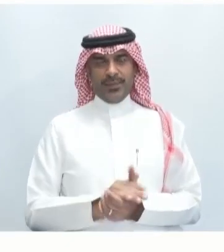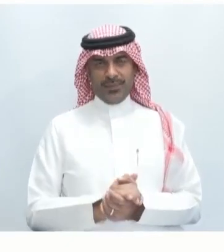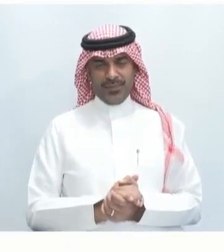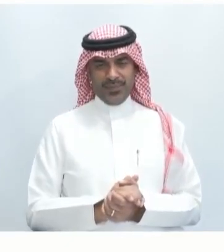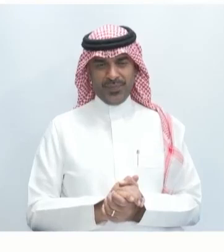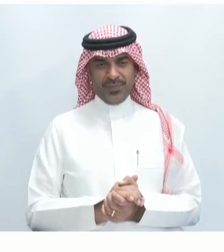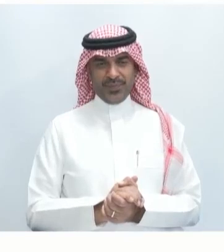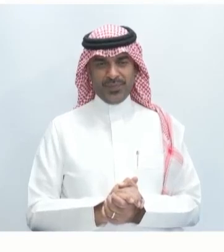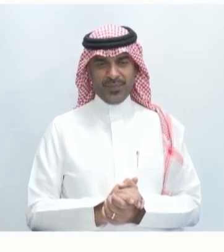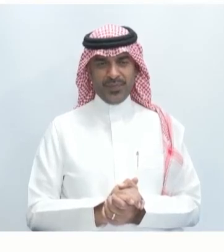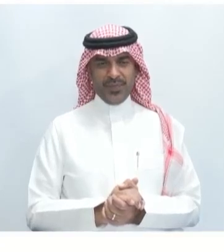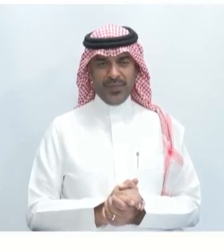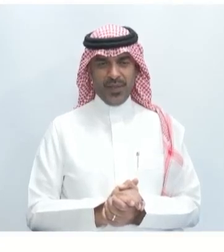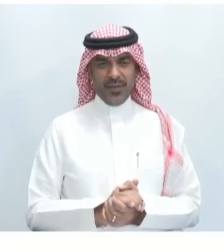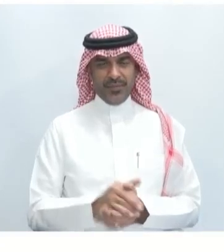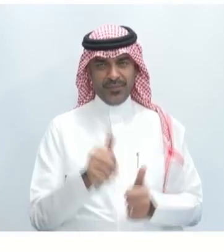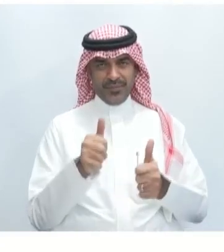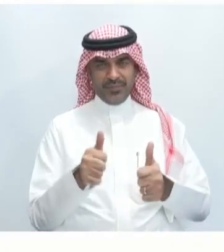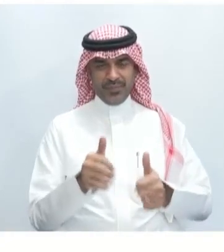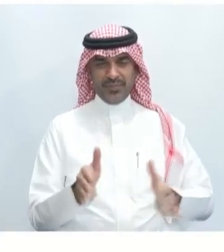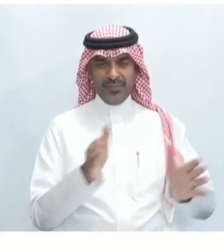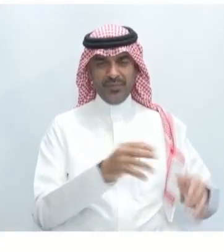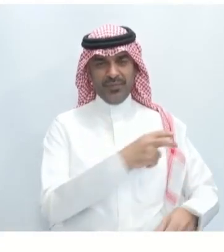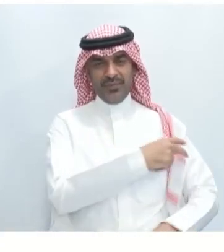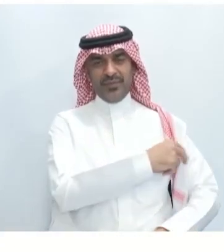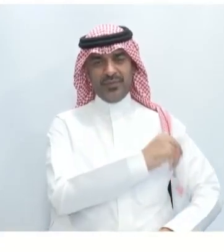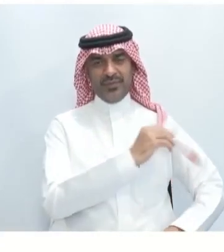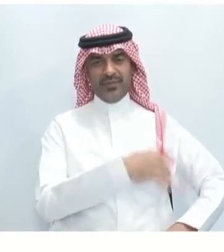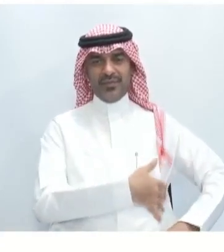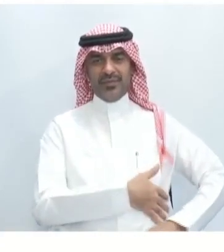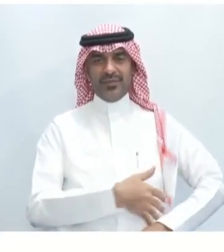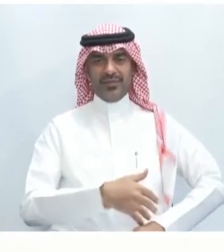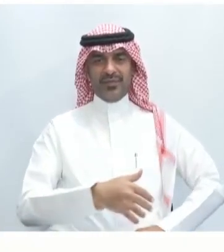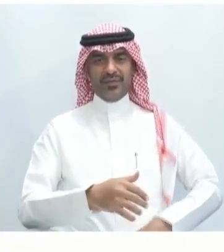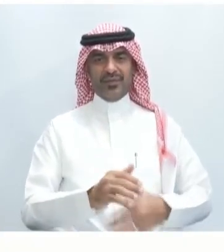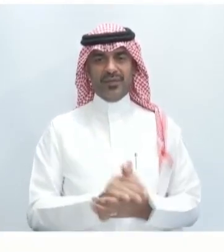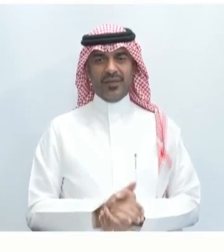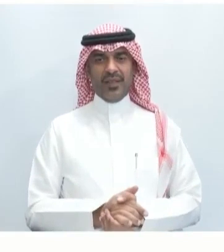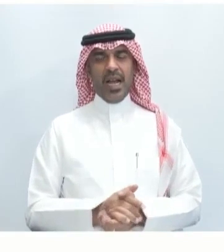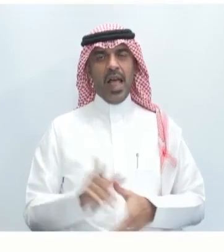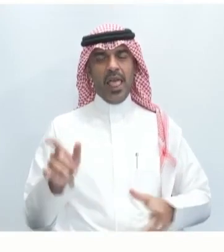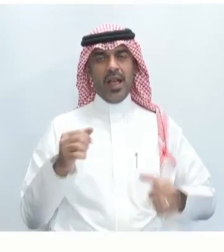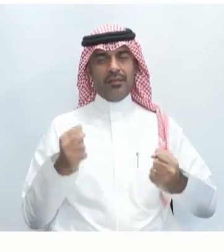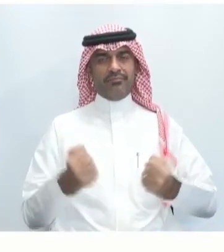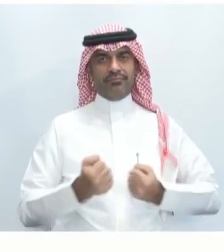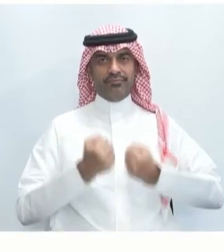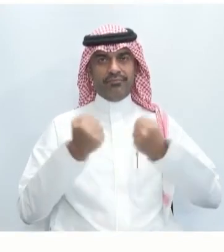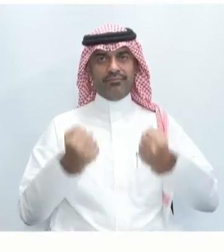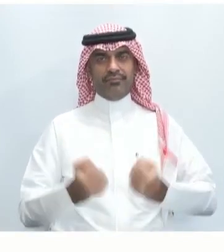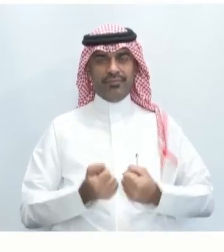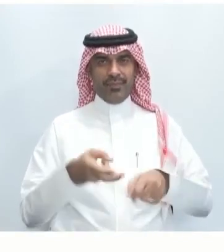الثاني نمسح الان وننتقل واياكم الى الاسئله التاليه وفقره اتدرب ابنائي وبناتي